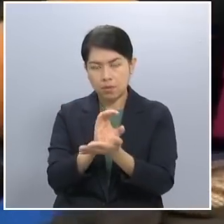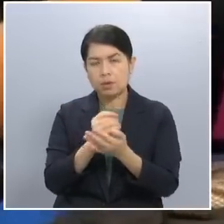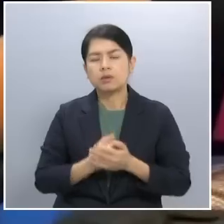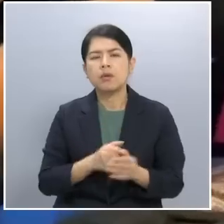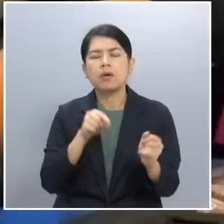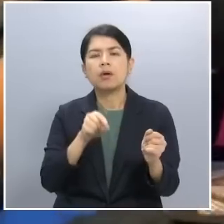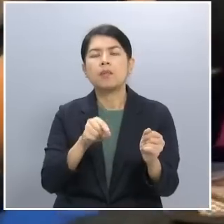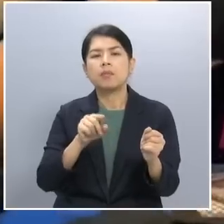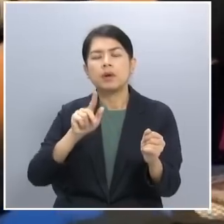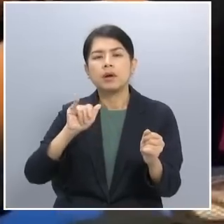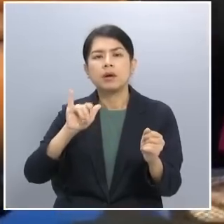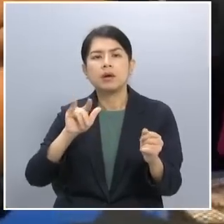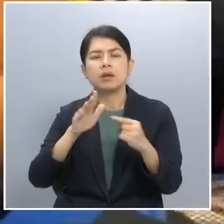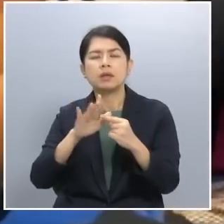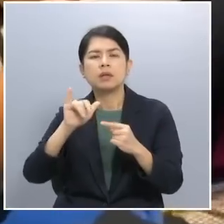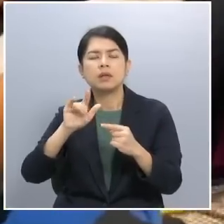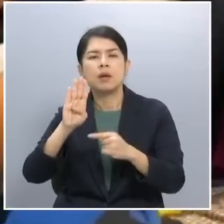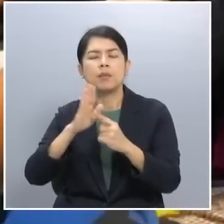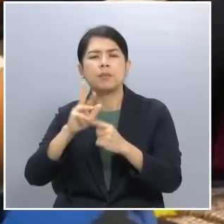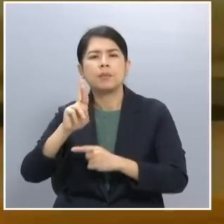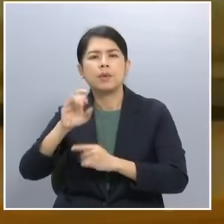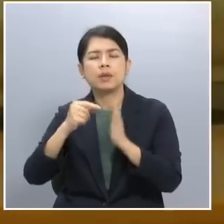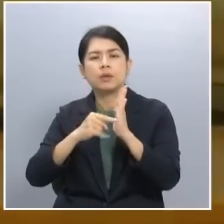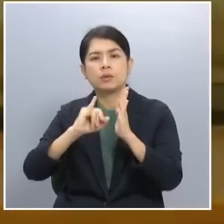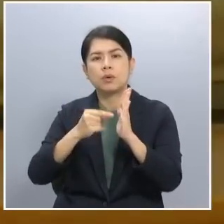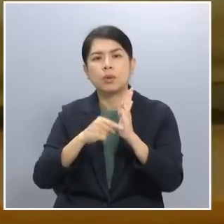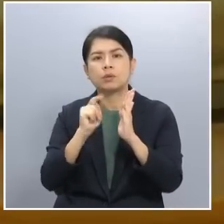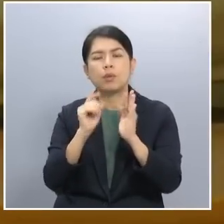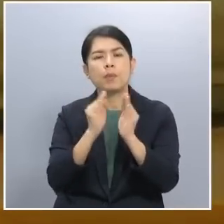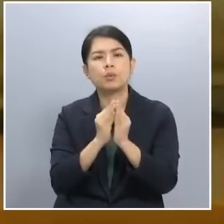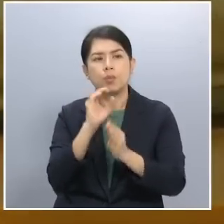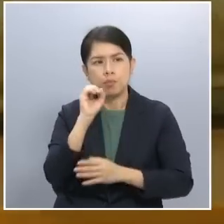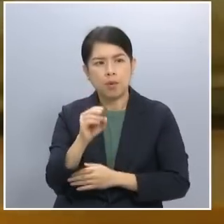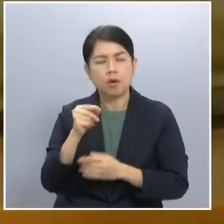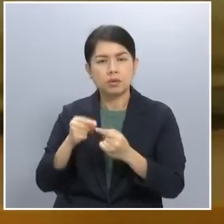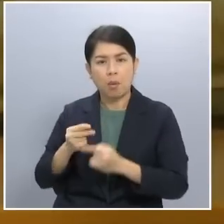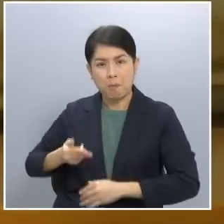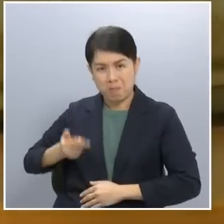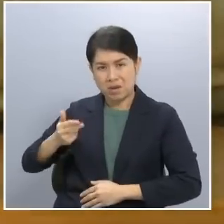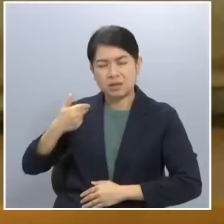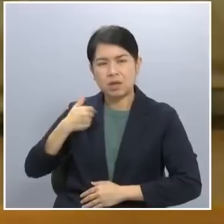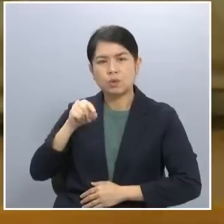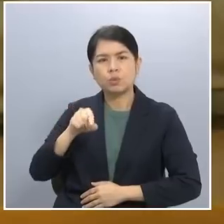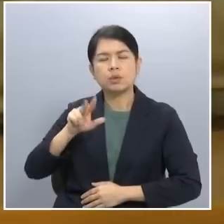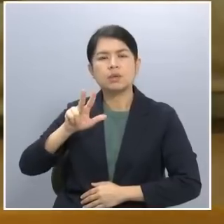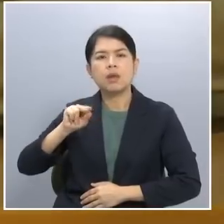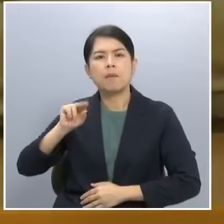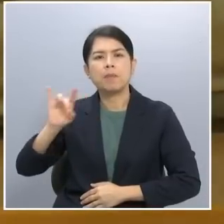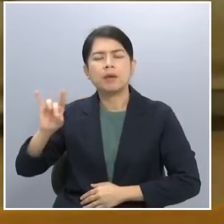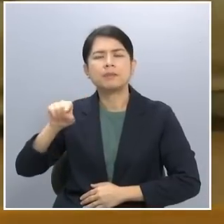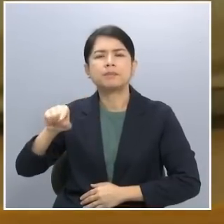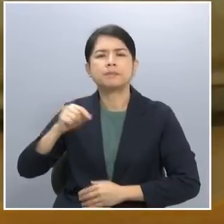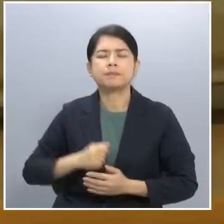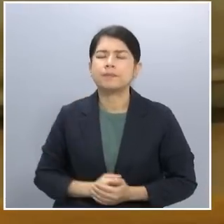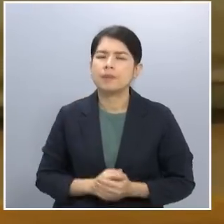ว่าปืนที่ทางฝั่งของคุณเดชาใช้หรือลุงเดชาใช้เนี่ยเป็น .38 กระบอกนี้คุณผู้ชมครับ ขณะครอบครัว